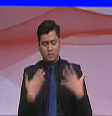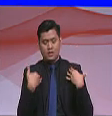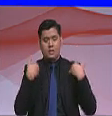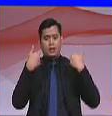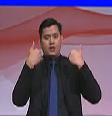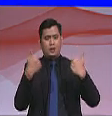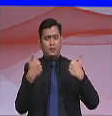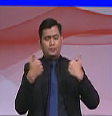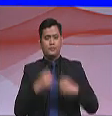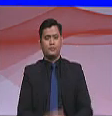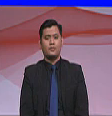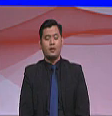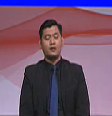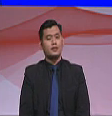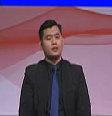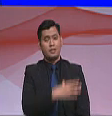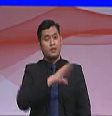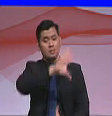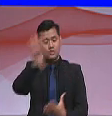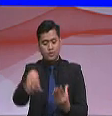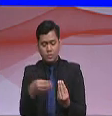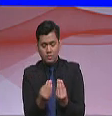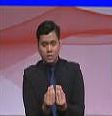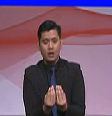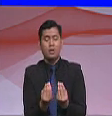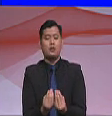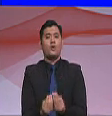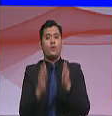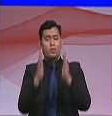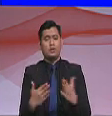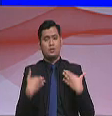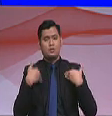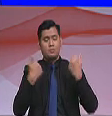pandemik melanda negara ini, sekaligus menjadikan jumlah kumulatif kes pulih